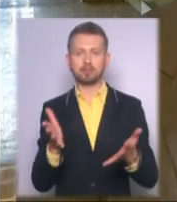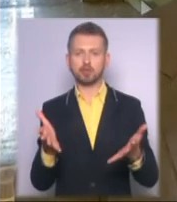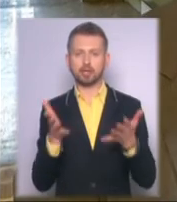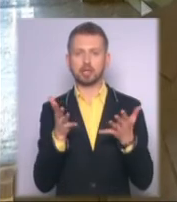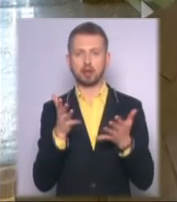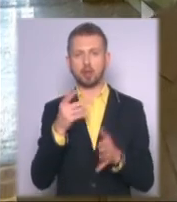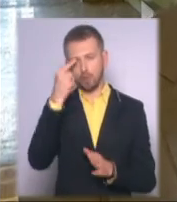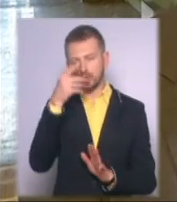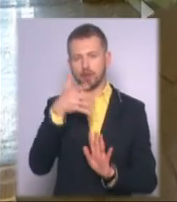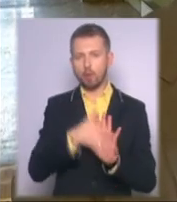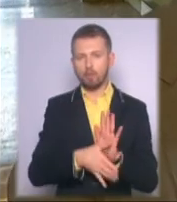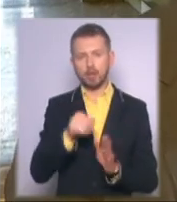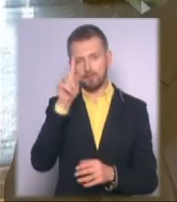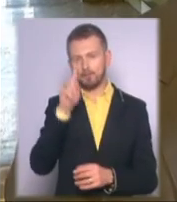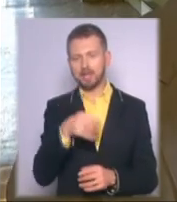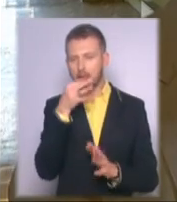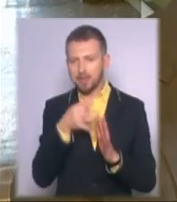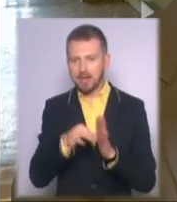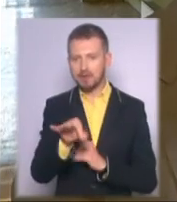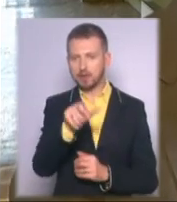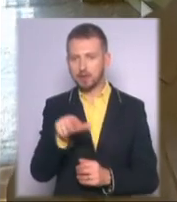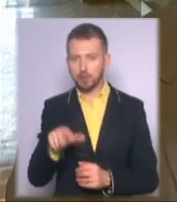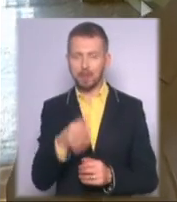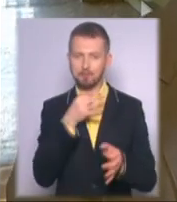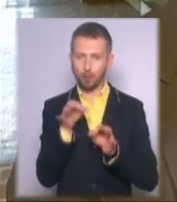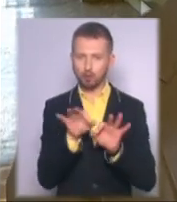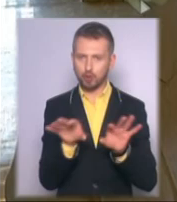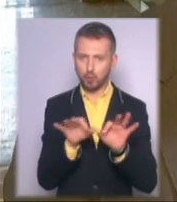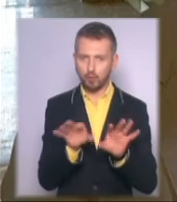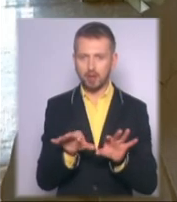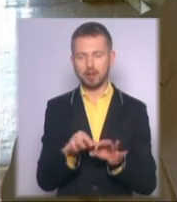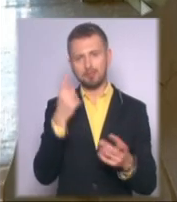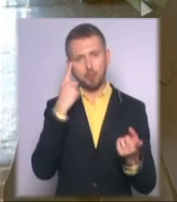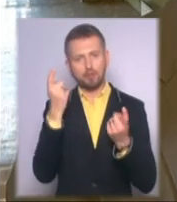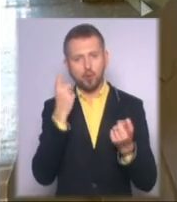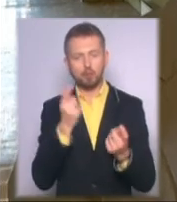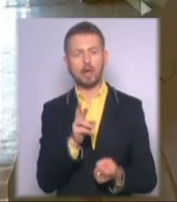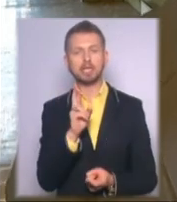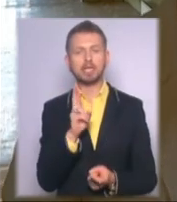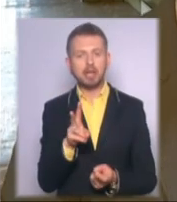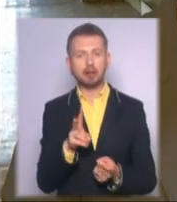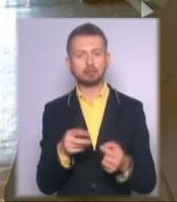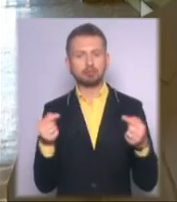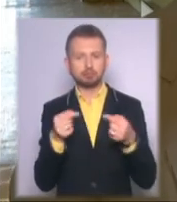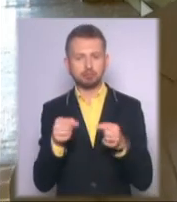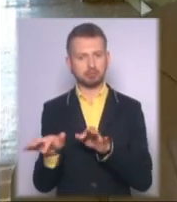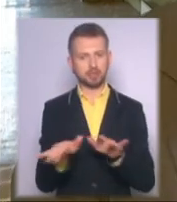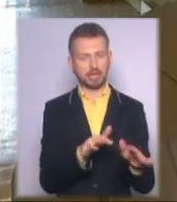чітке усвідомлення і вміти підказати людям, проконсультувати, проінформувати, як саме діяти